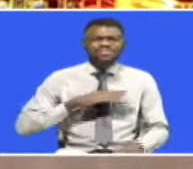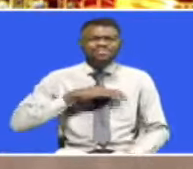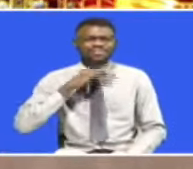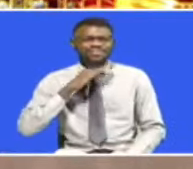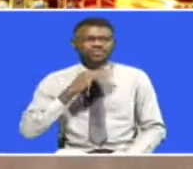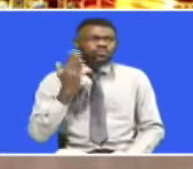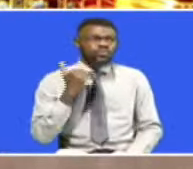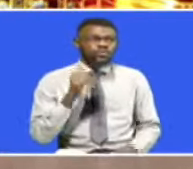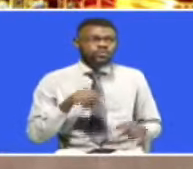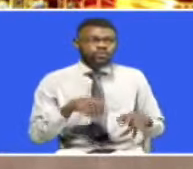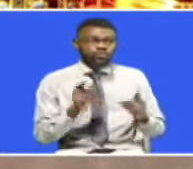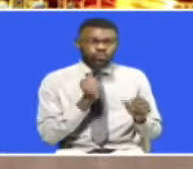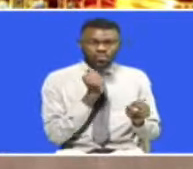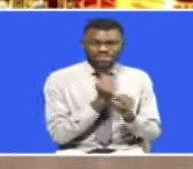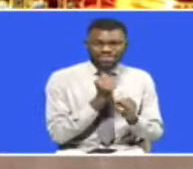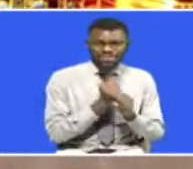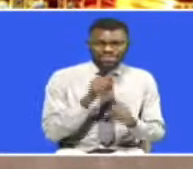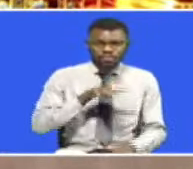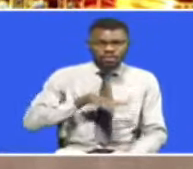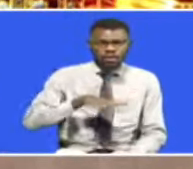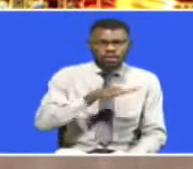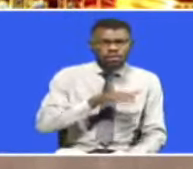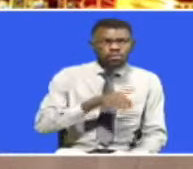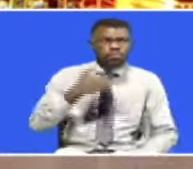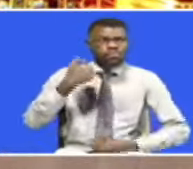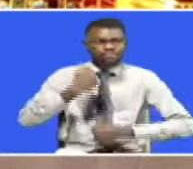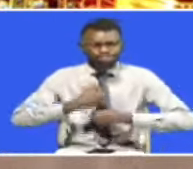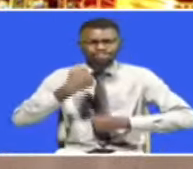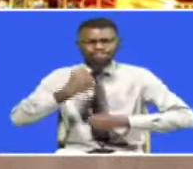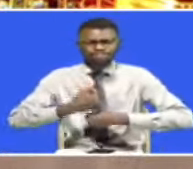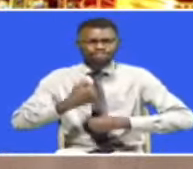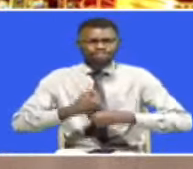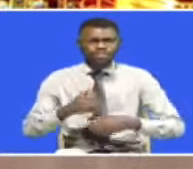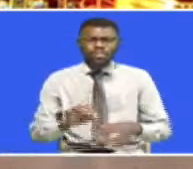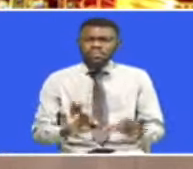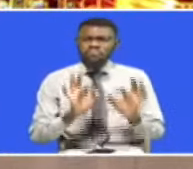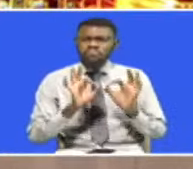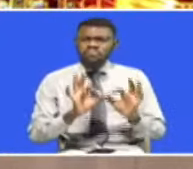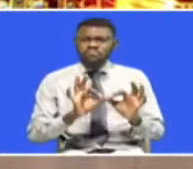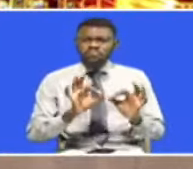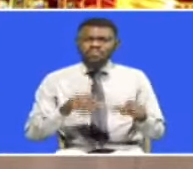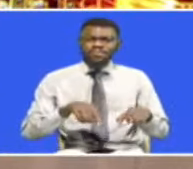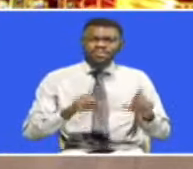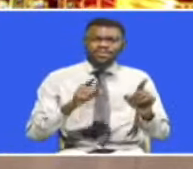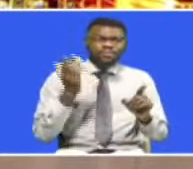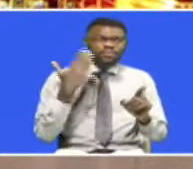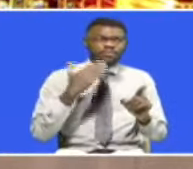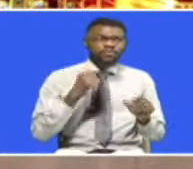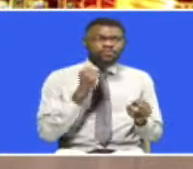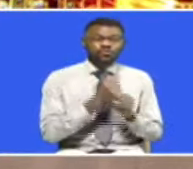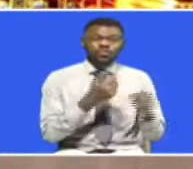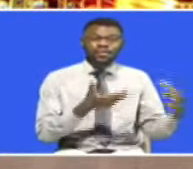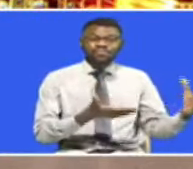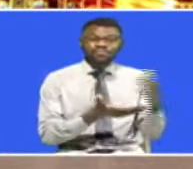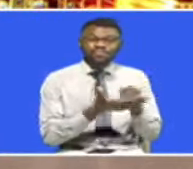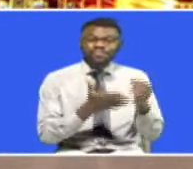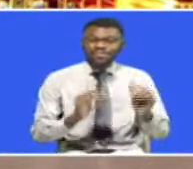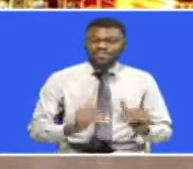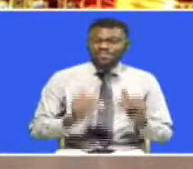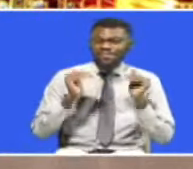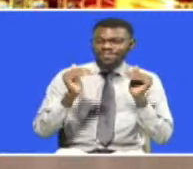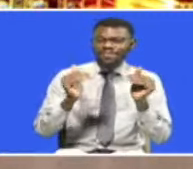kazi yake, kwani alikuwa ameonyesha hofu tangu baada ya kuchaguliwa ama kuteuliwa kama kaimu mkurugenzi wa